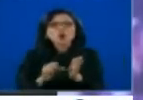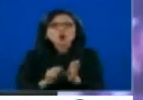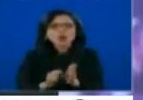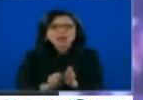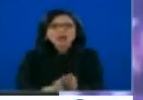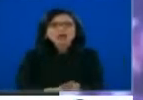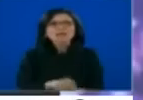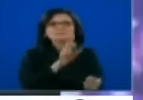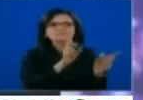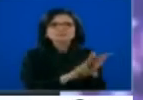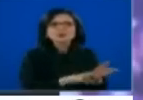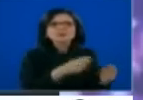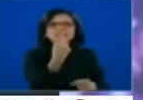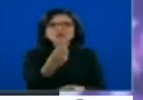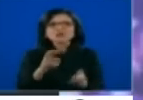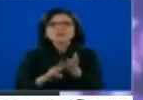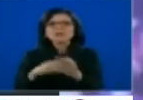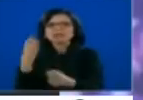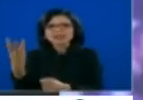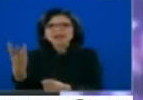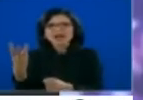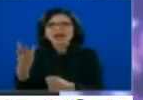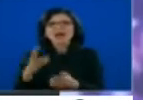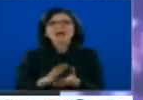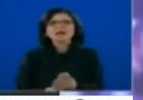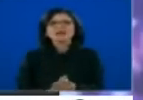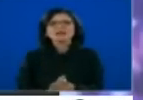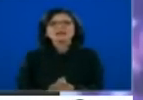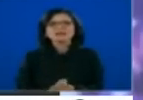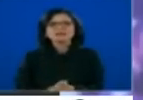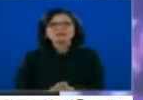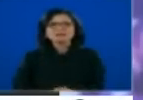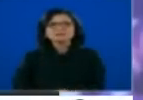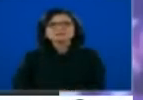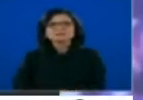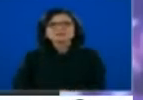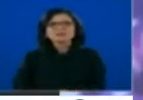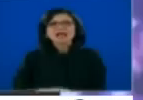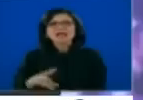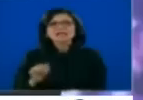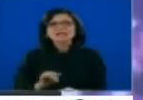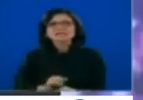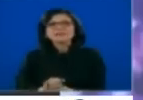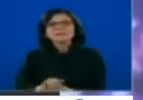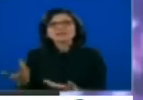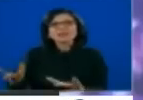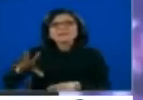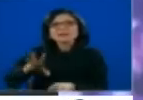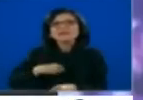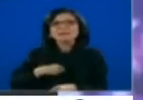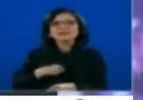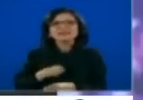sat dan t ini ibarat seperti Om tante yang datang ke rumah dia pengin dapat simpati sama anak-anak